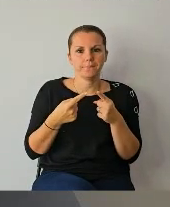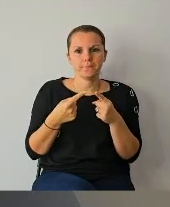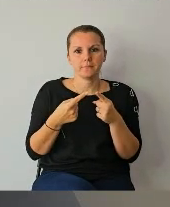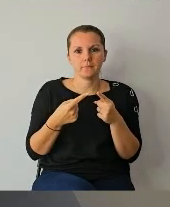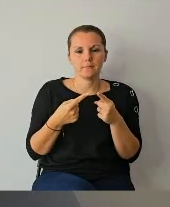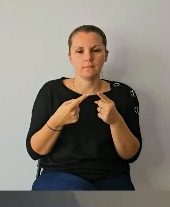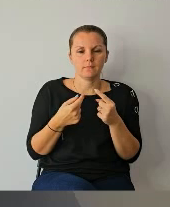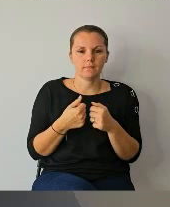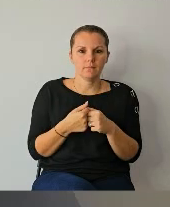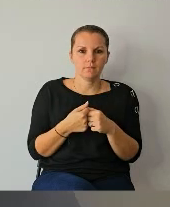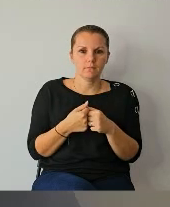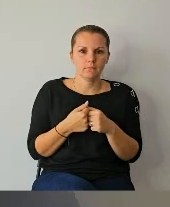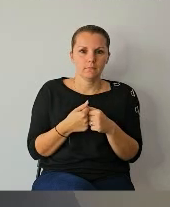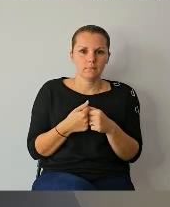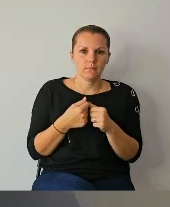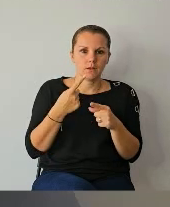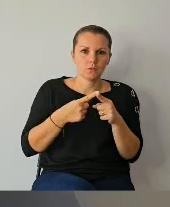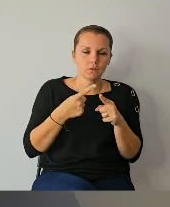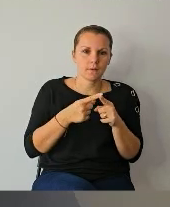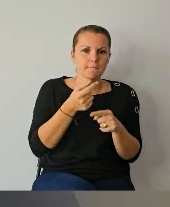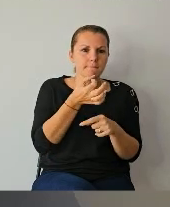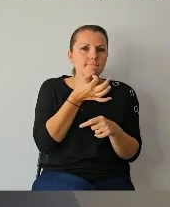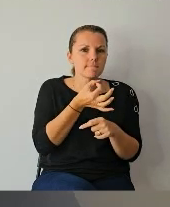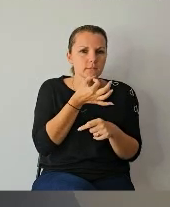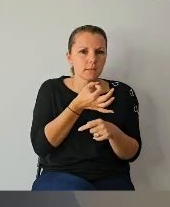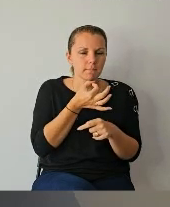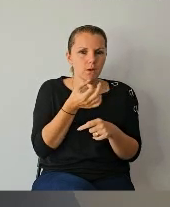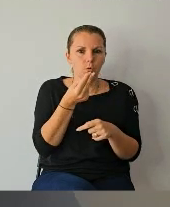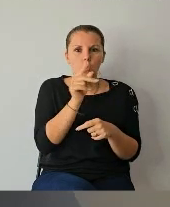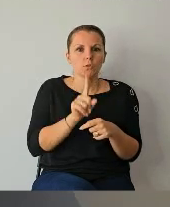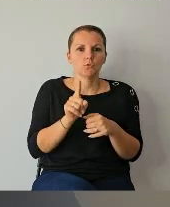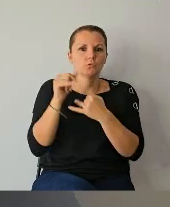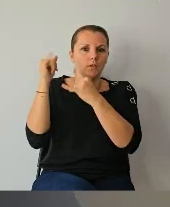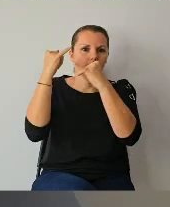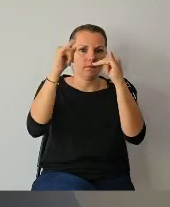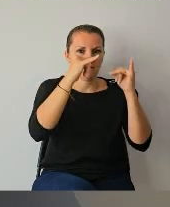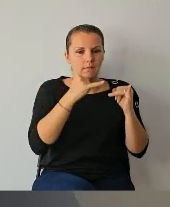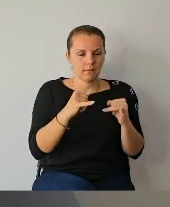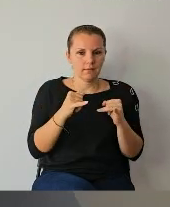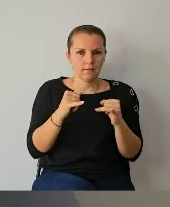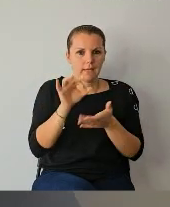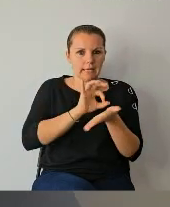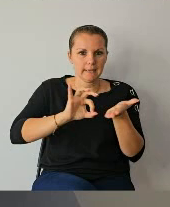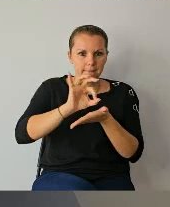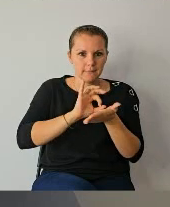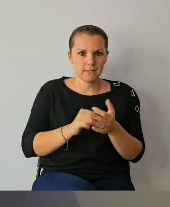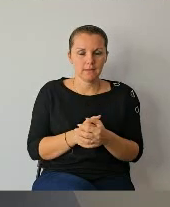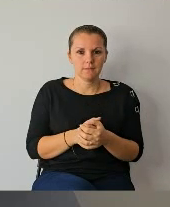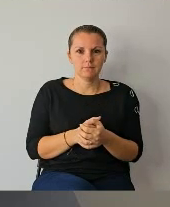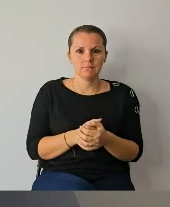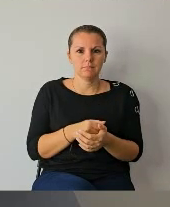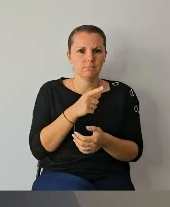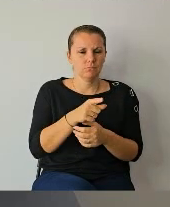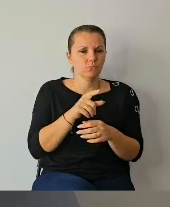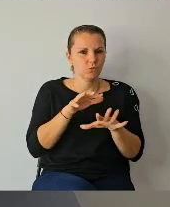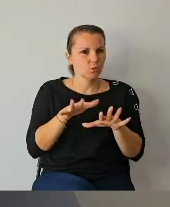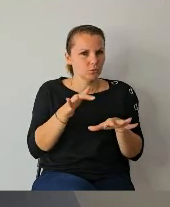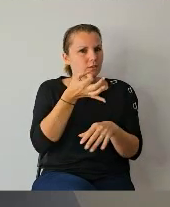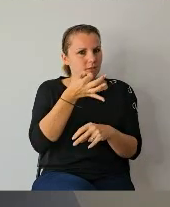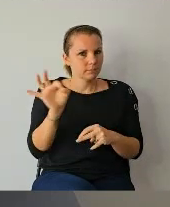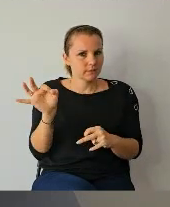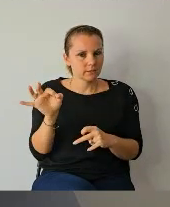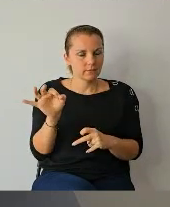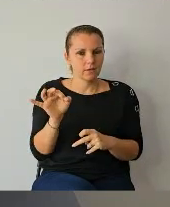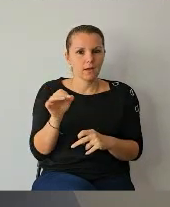tego, co mają inne samorządy. Nie wszystkie, bo tutaj to jest też bardzo duża specyfika. Myśmy się porównywali do